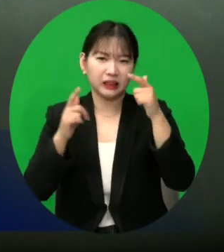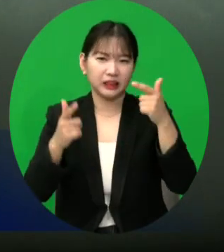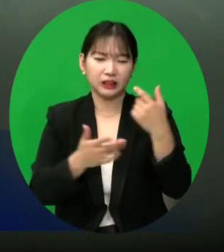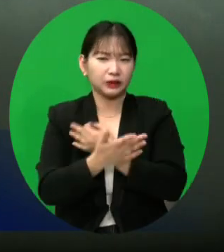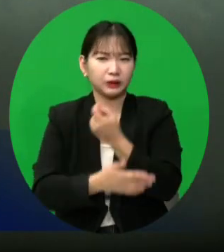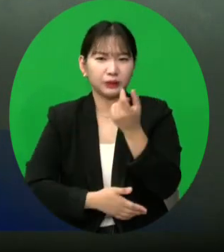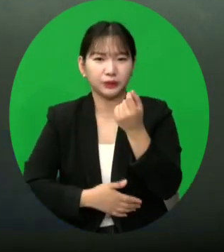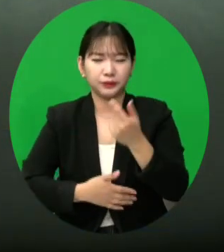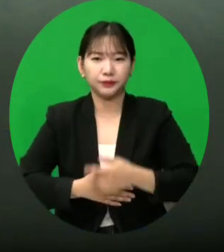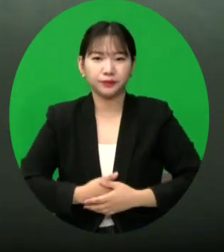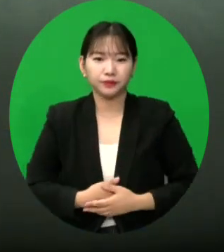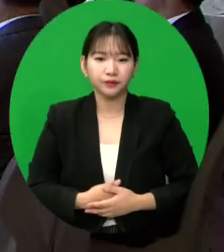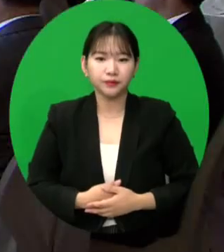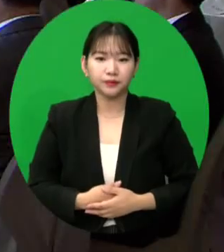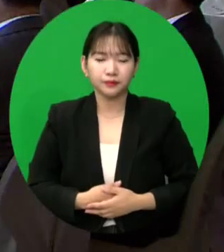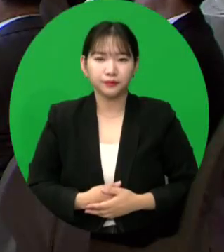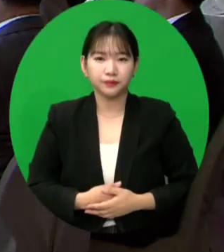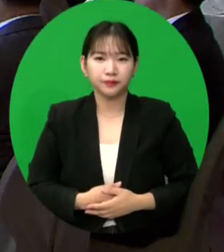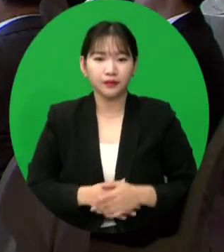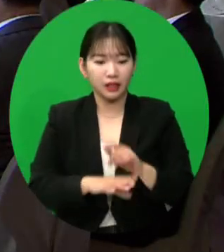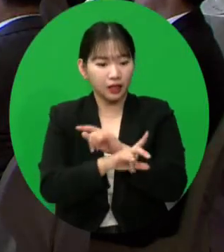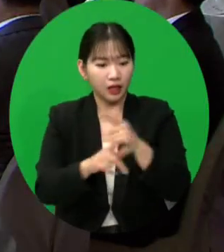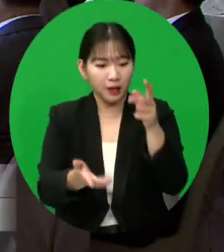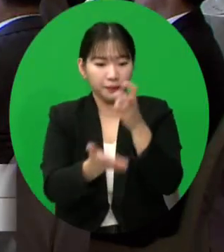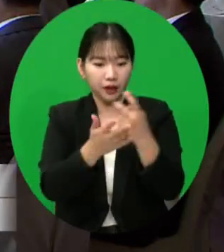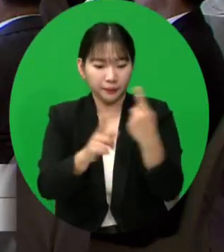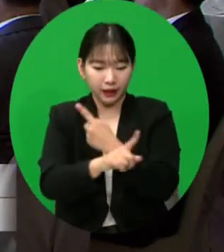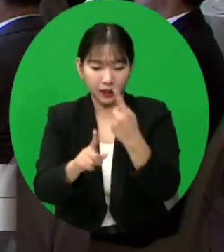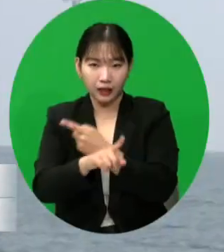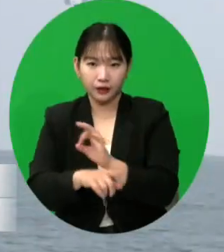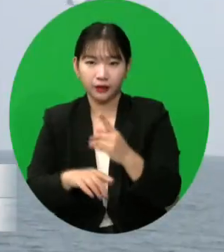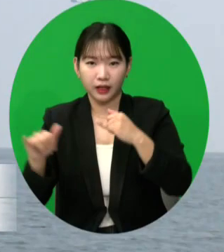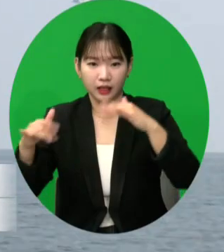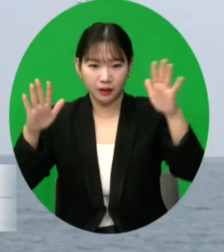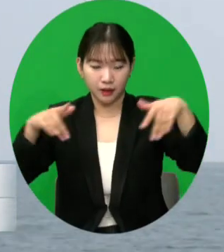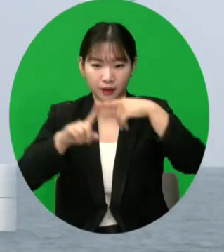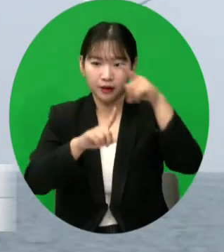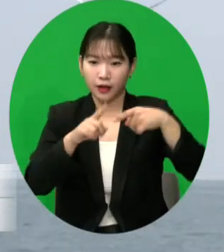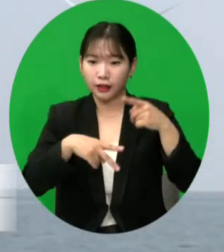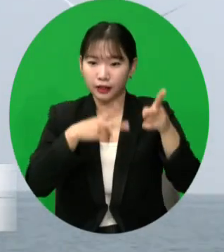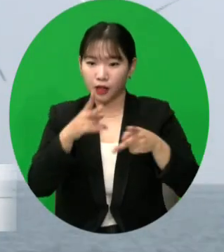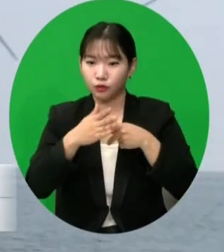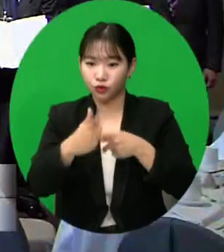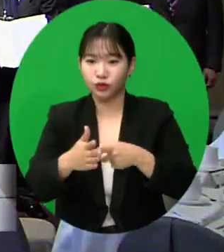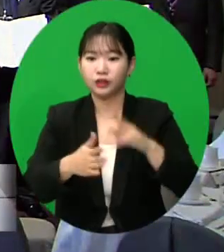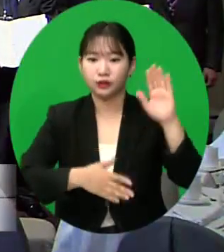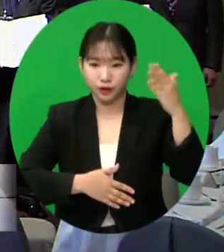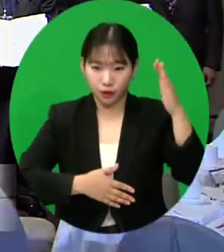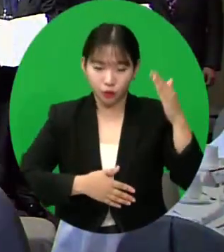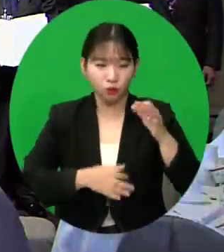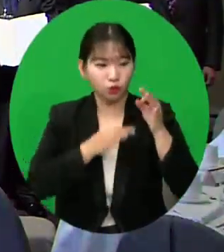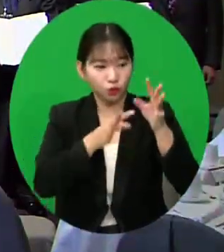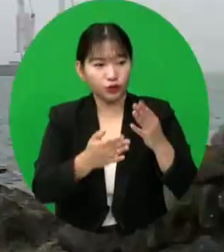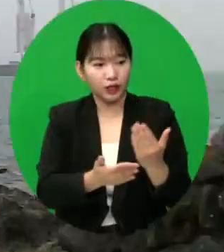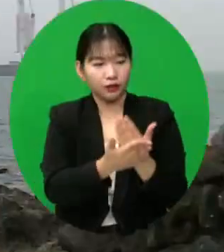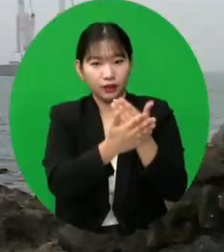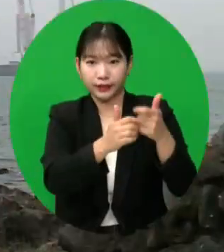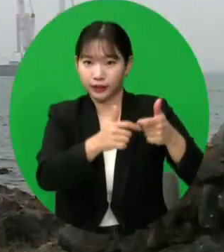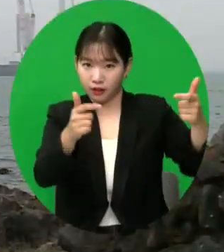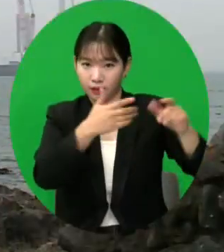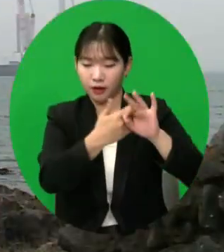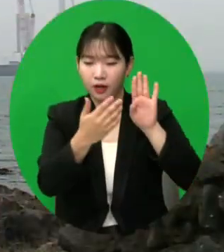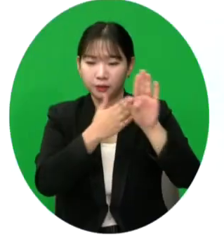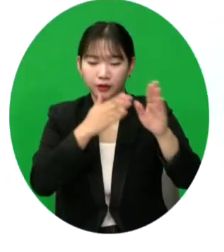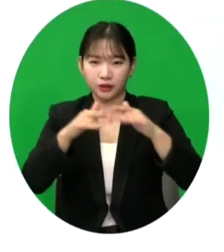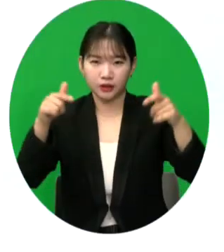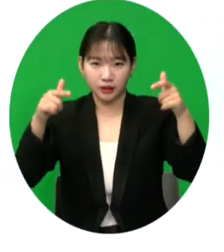나오지 않습니다. 그래서 각종 규제 개선으로 해상풍력 발전 사업 추진이 가속화되고 투자가 활성화돼 앞으로